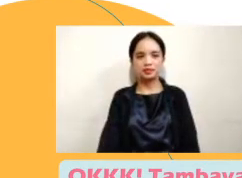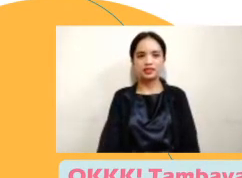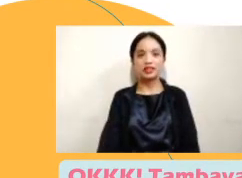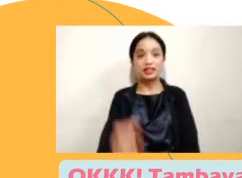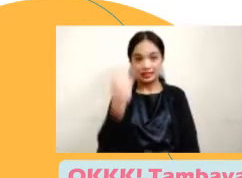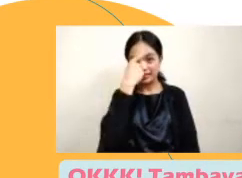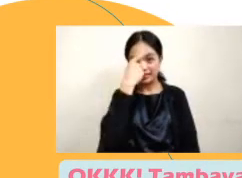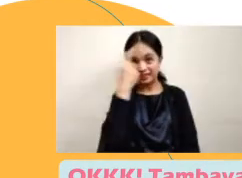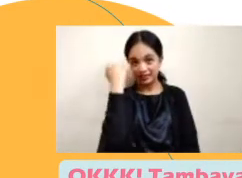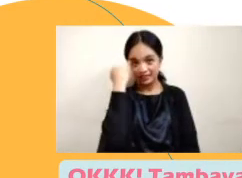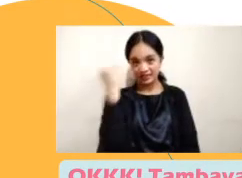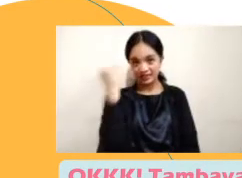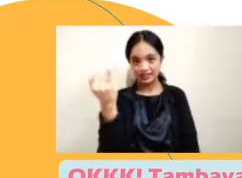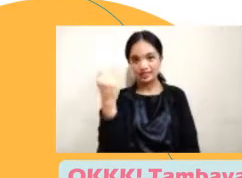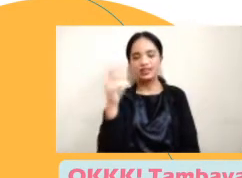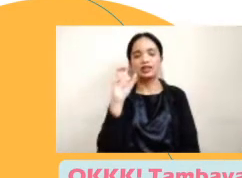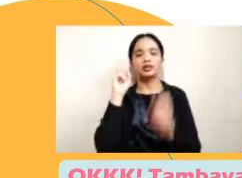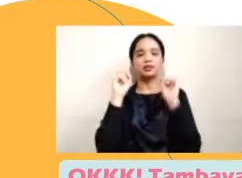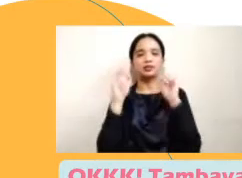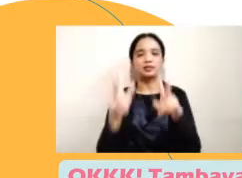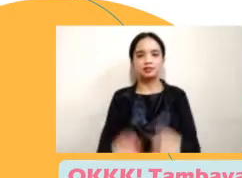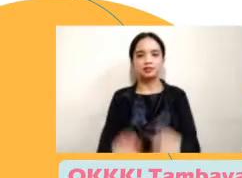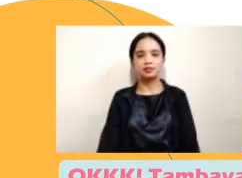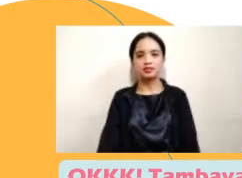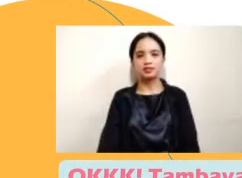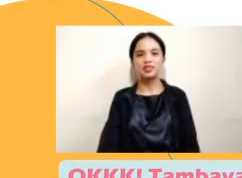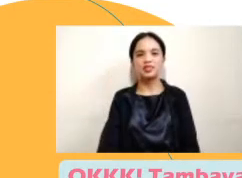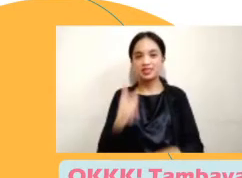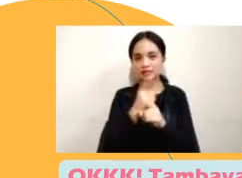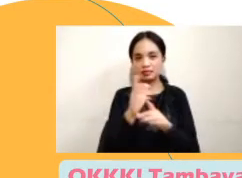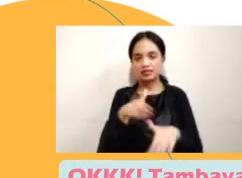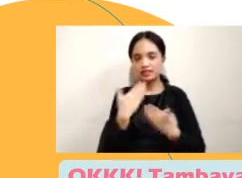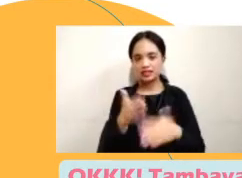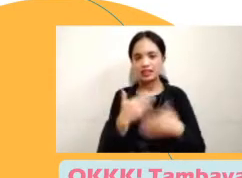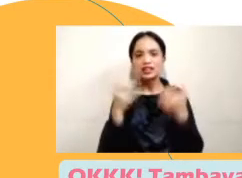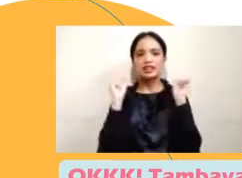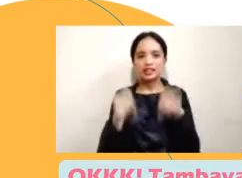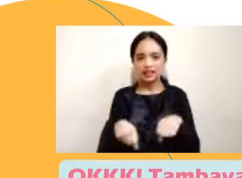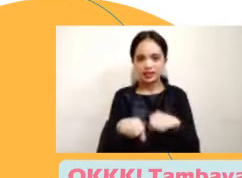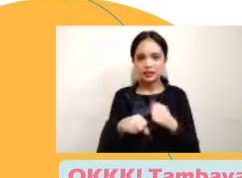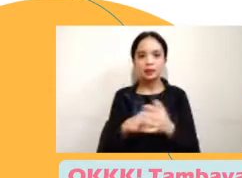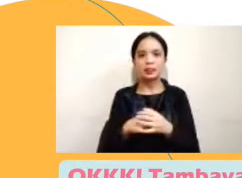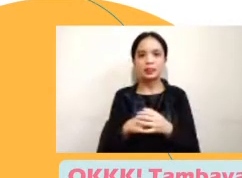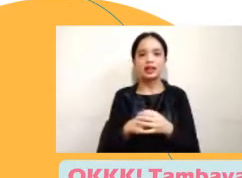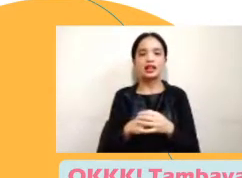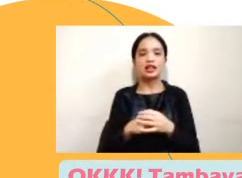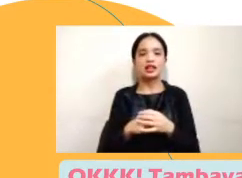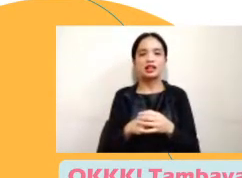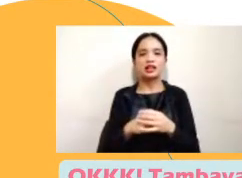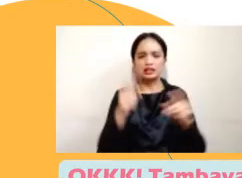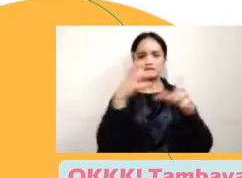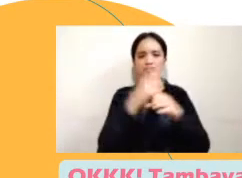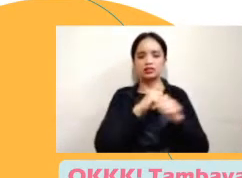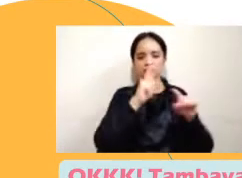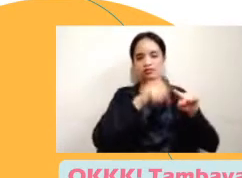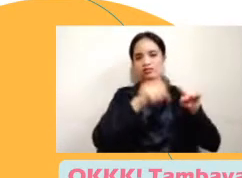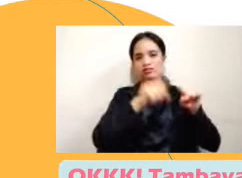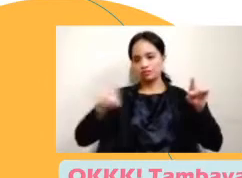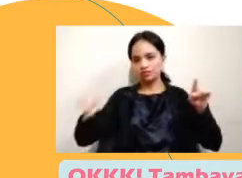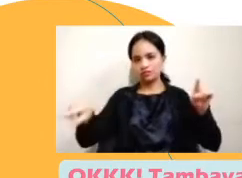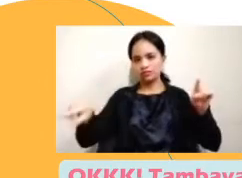po. Ayan. Okay? Di ba ang saya? So, pwede pa kayong magkumuha ng ibang variation. Maghalo-halo kayo ng mga